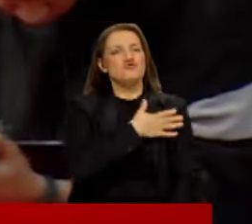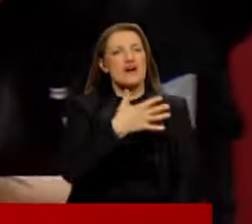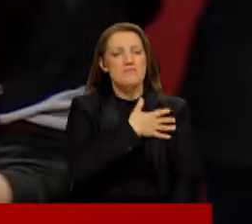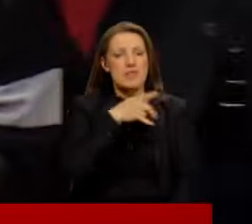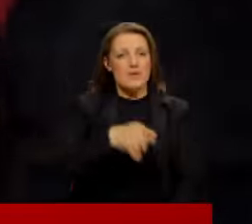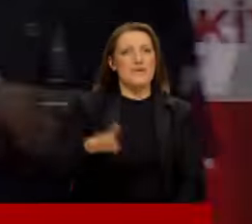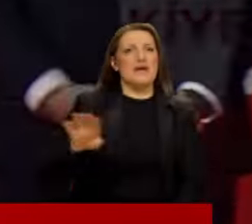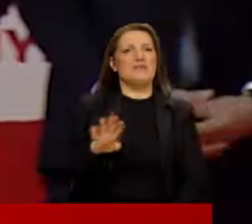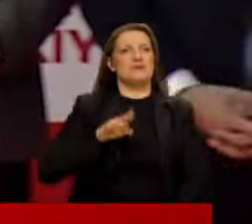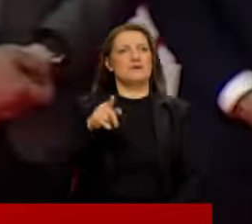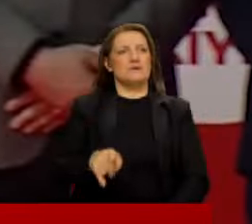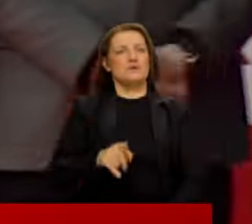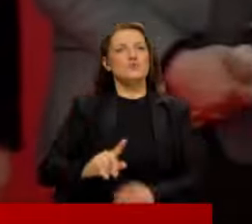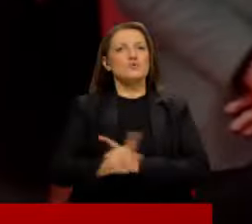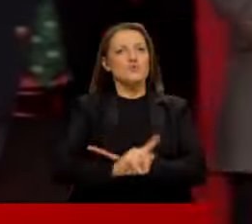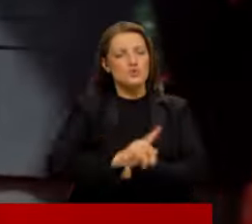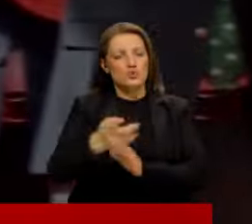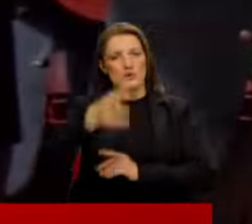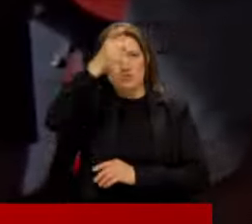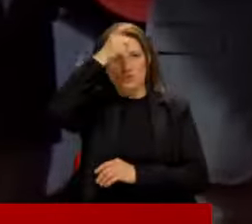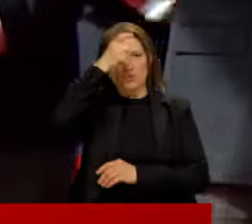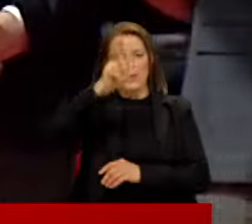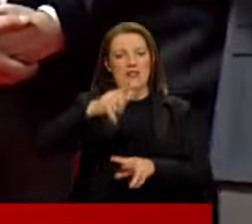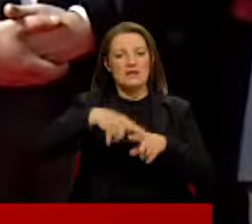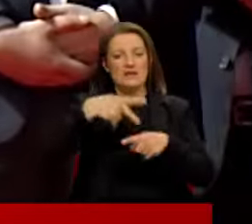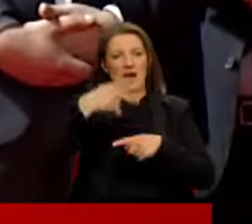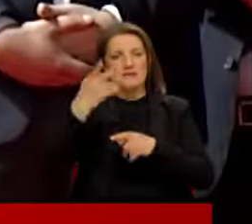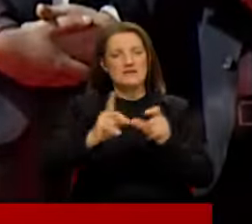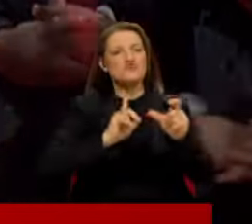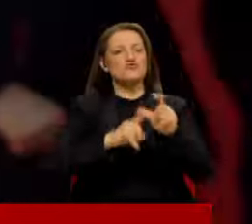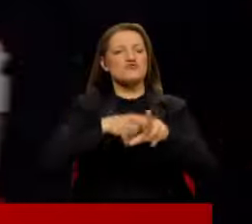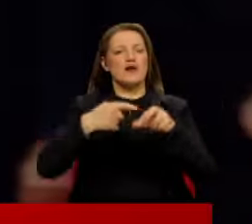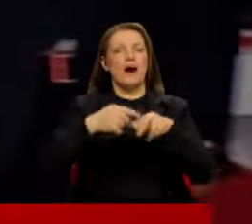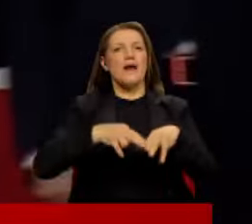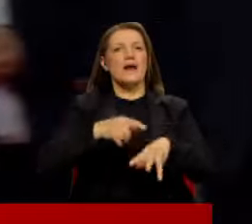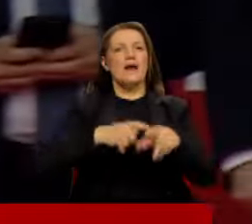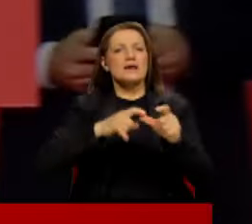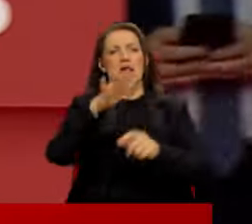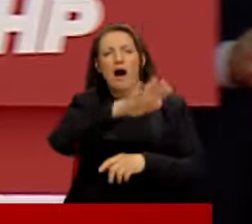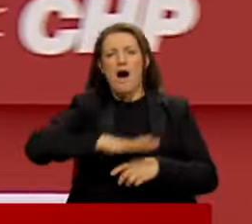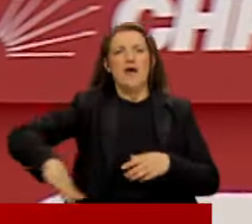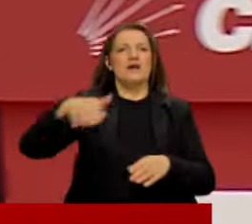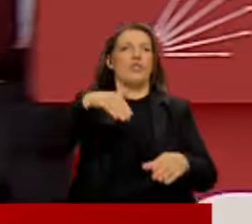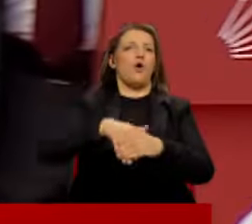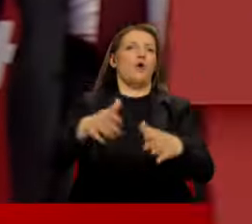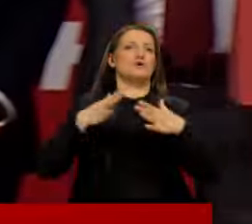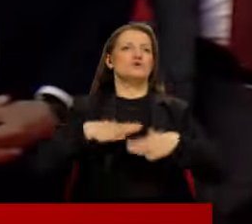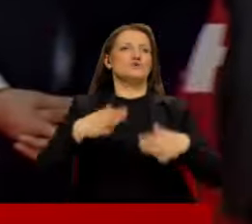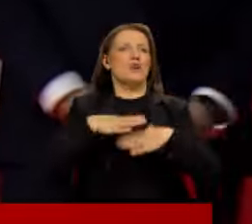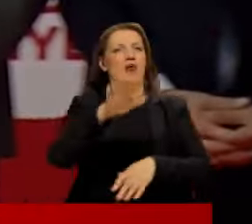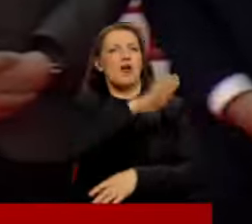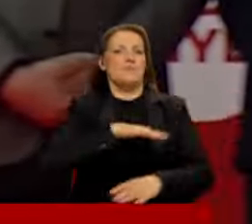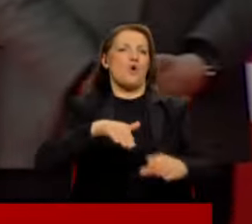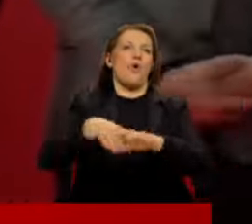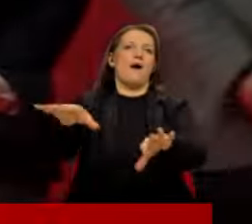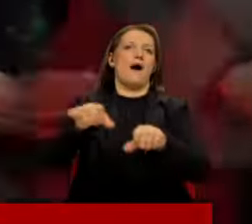CHP'nin evladıdır. Kürdüyle, Türküyle, Lazıyla, Çerkeziyle hepsinden oy istiyoruz. Hepsinden